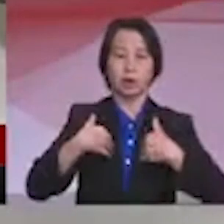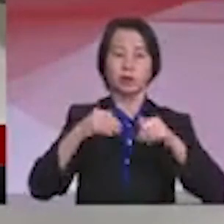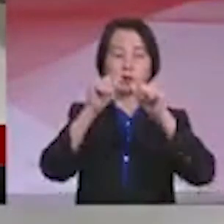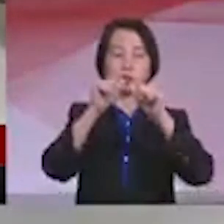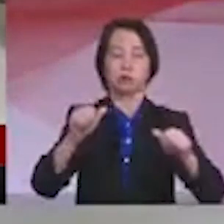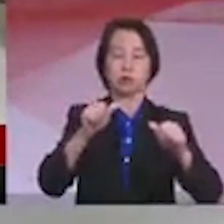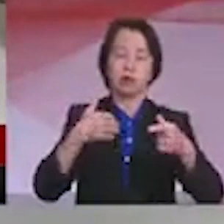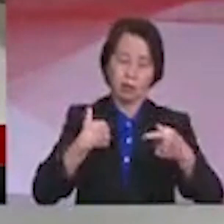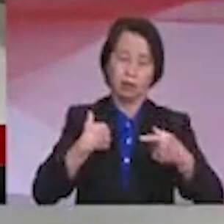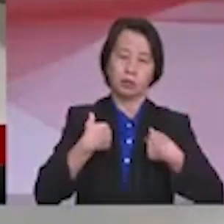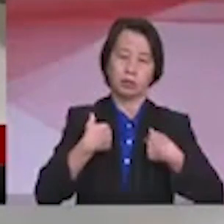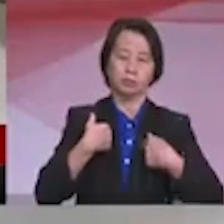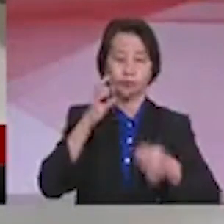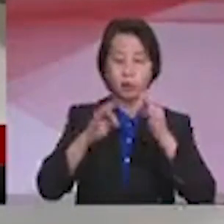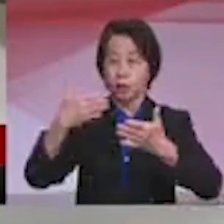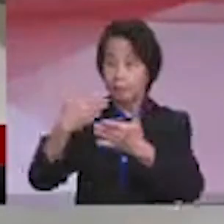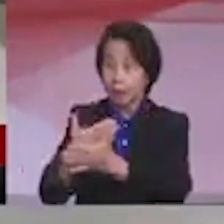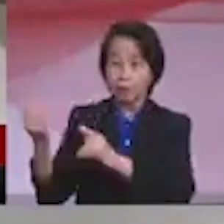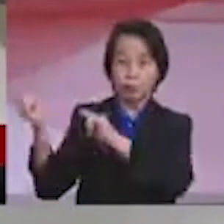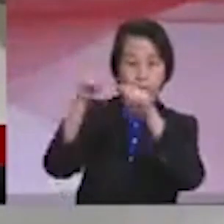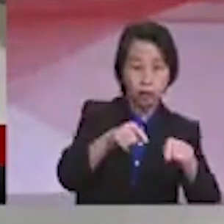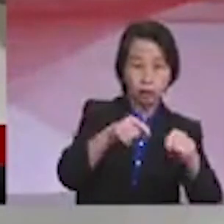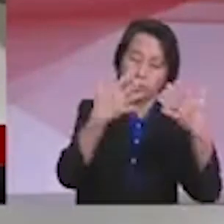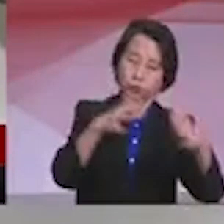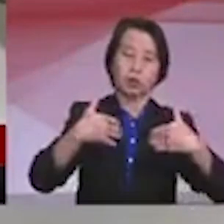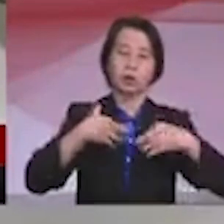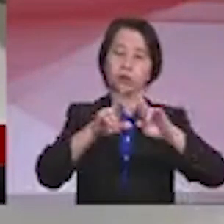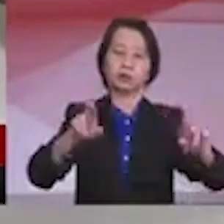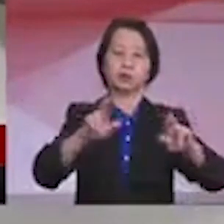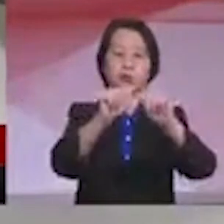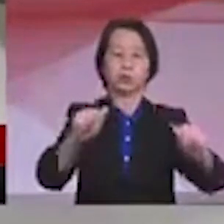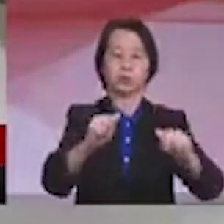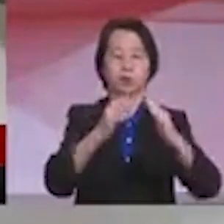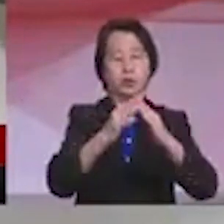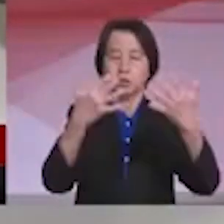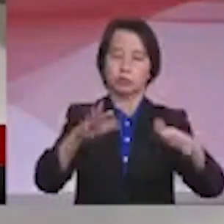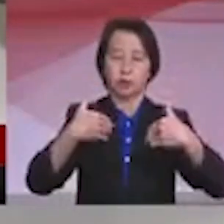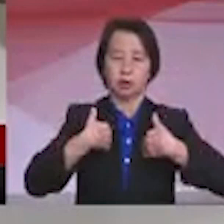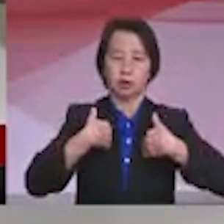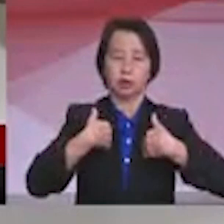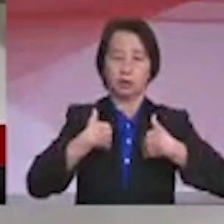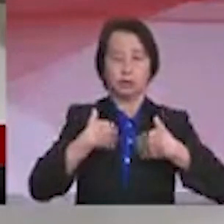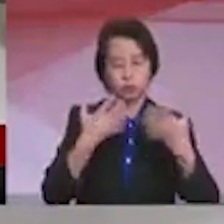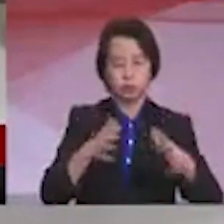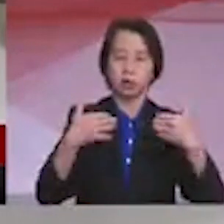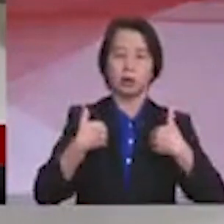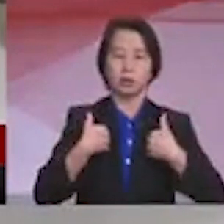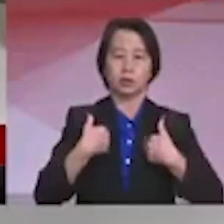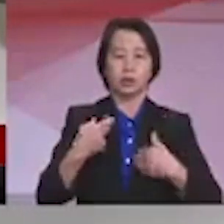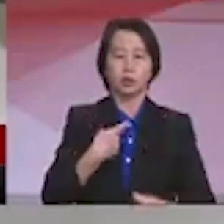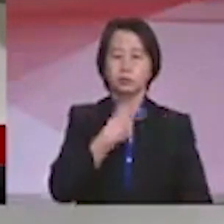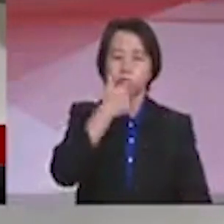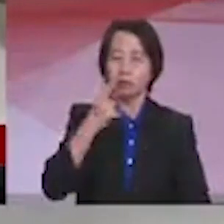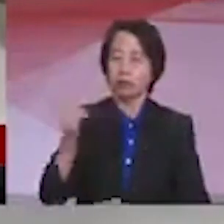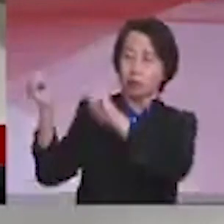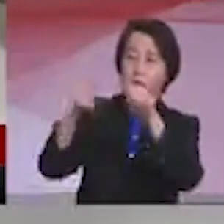kediaman. Kalau yang baru masuk pun dah ada dah kediaman, rumah kediaman ataupun tempat tinggal mereka. Kita tak mahu